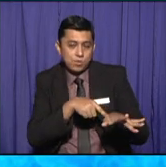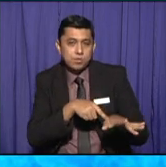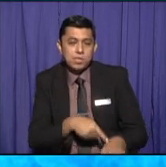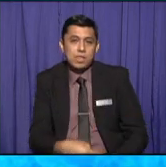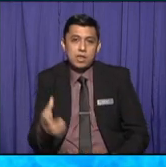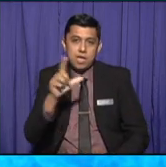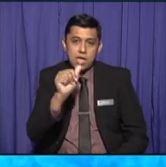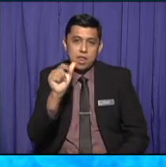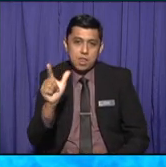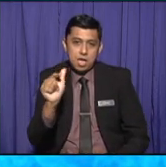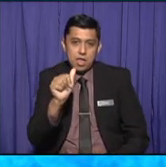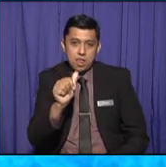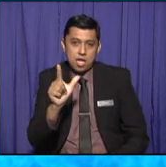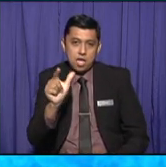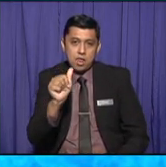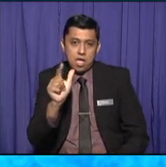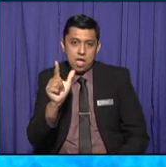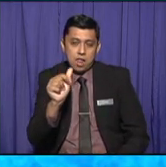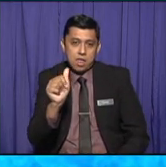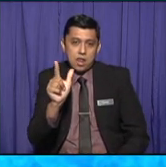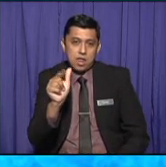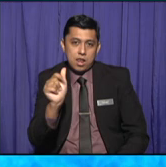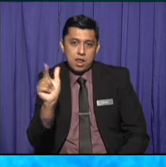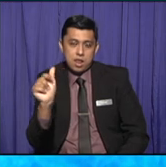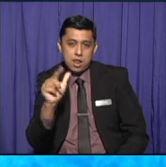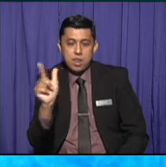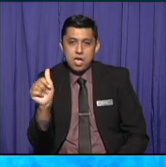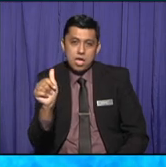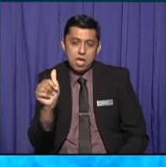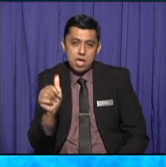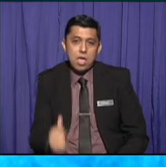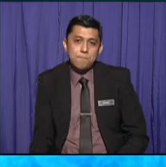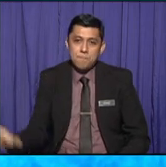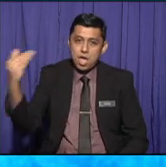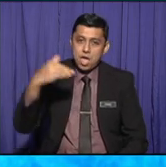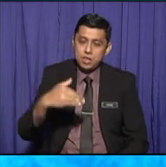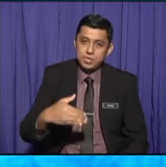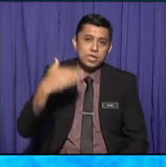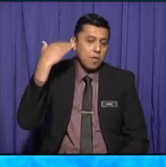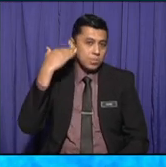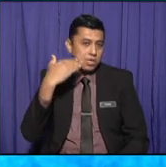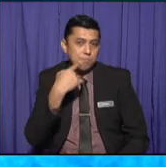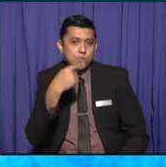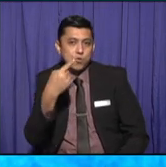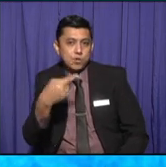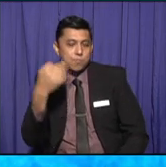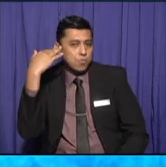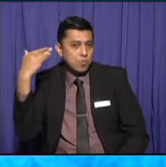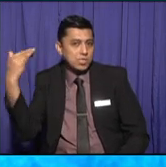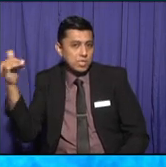daun, la la la la la la la la la la la. Mari